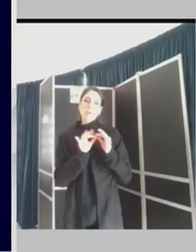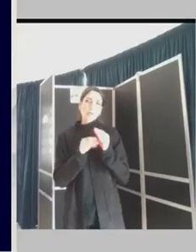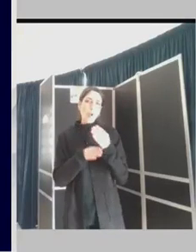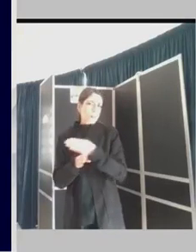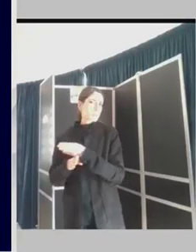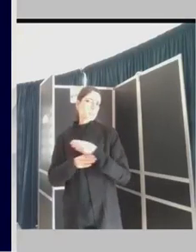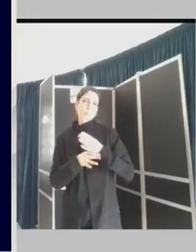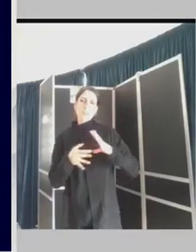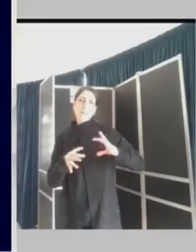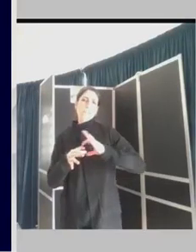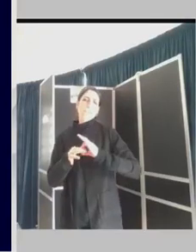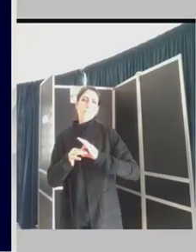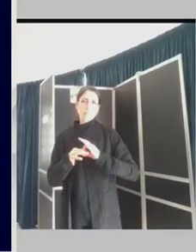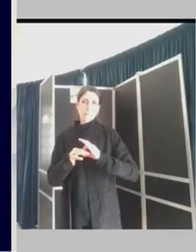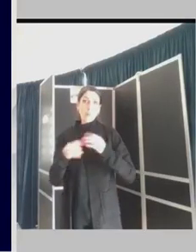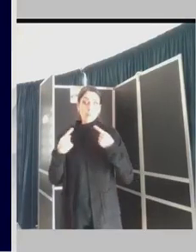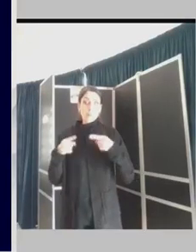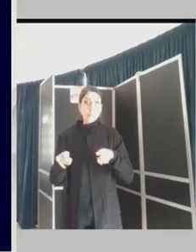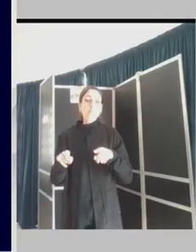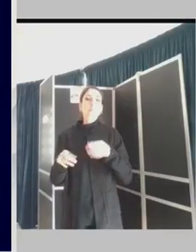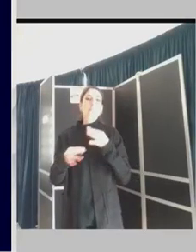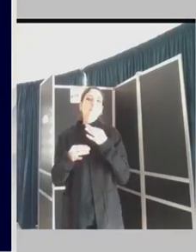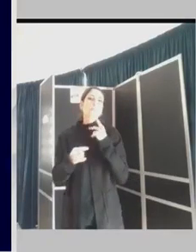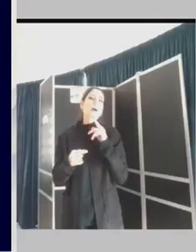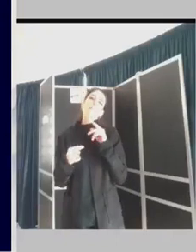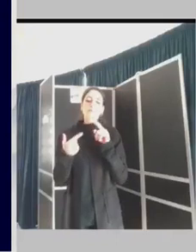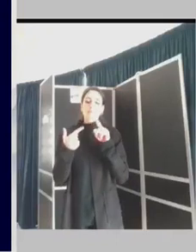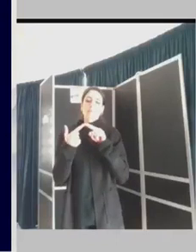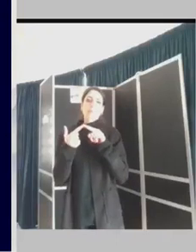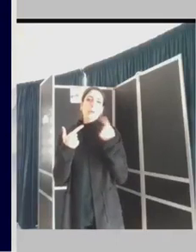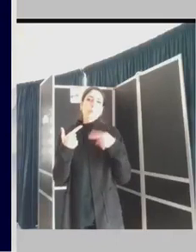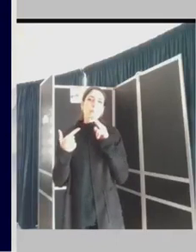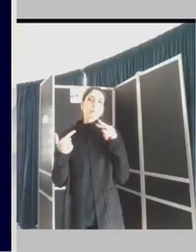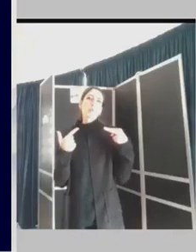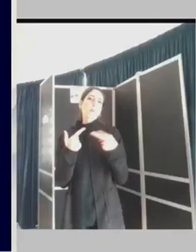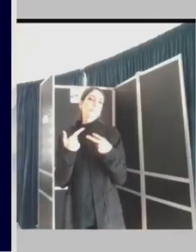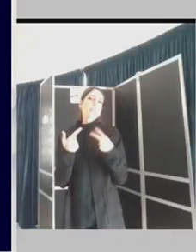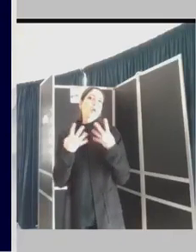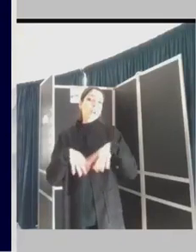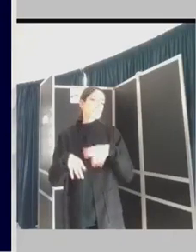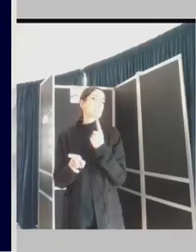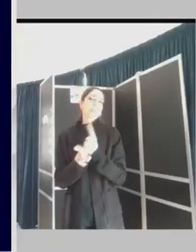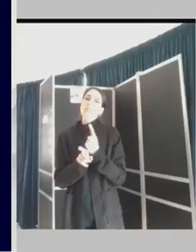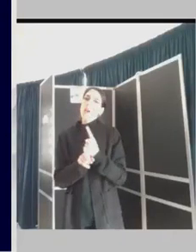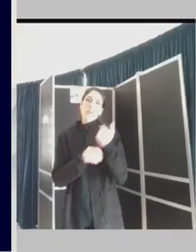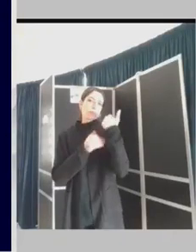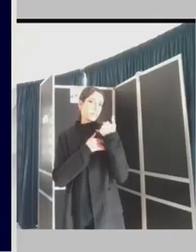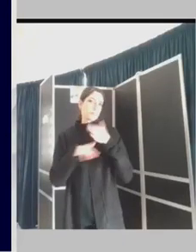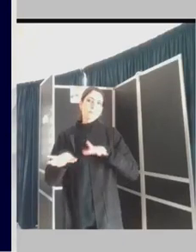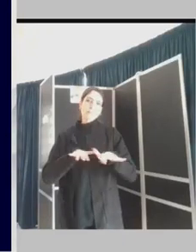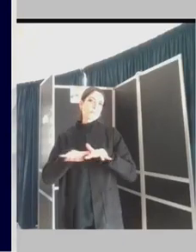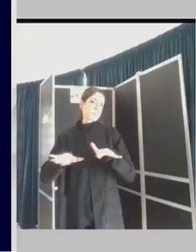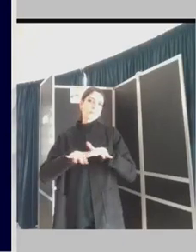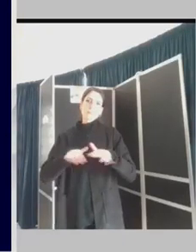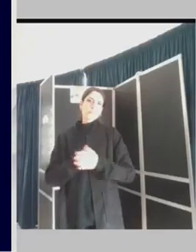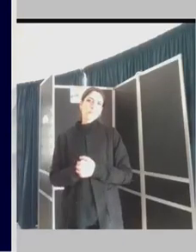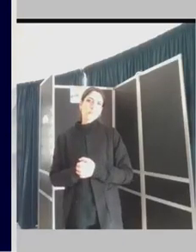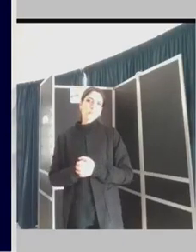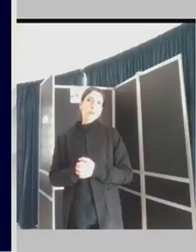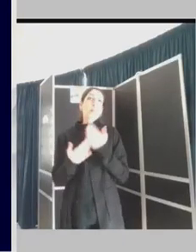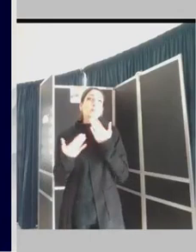livello organizzativo bisogna che ci diamo una mossa, perché troppo spesso in questo comune di Roma, purtroppo anche in